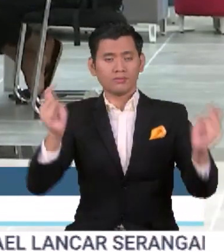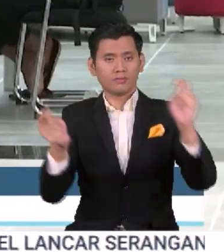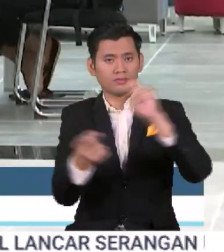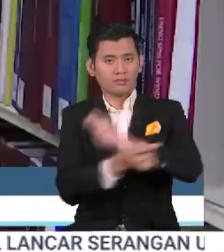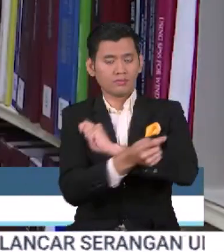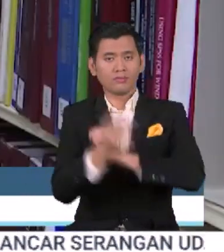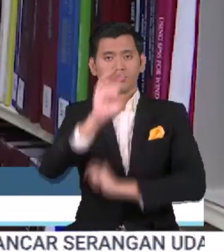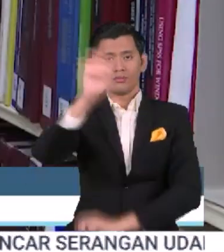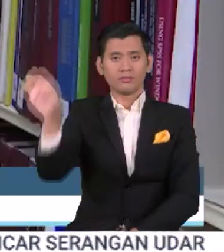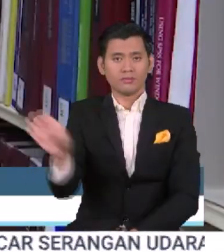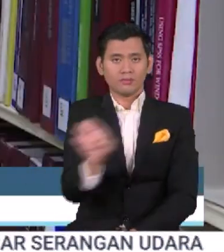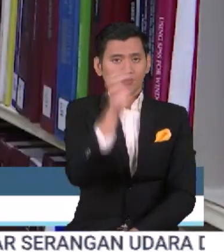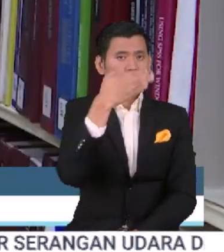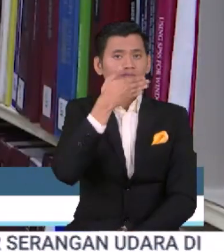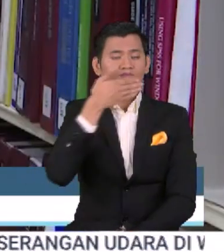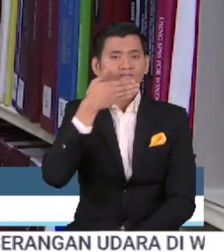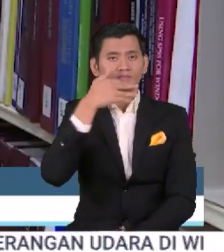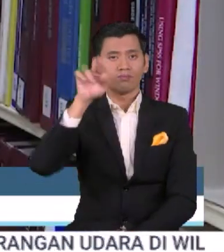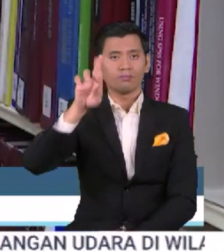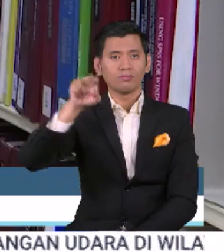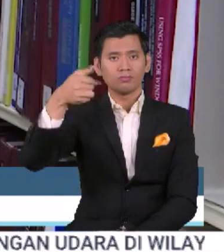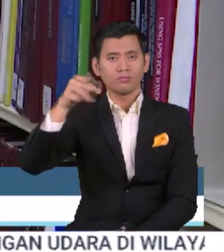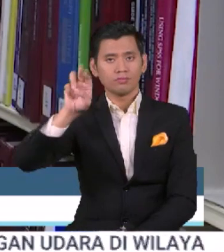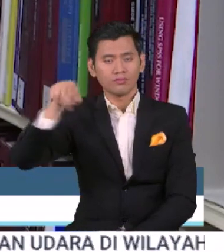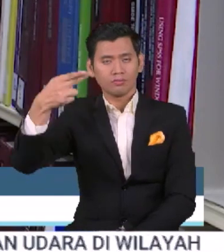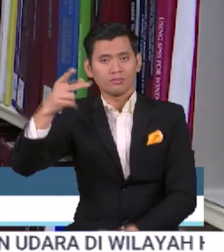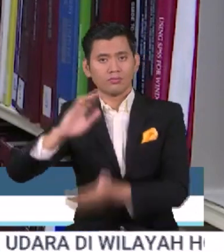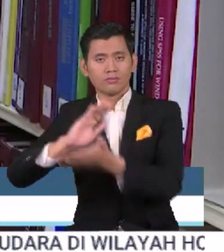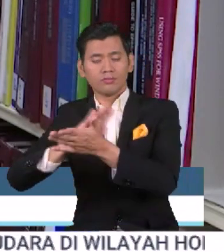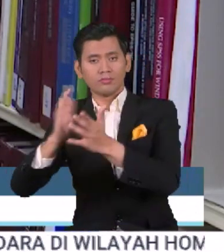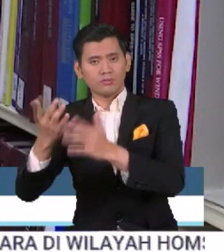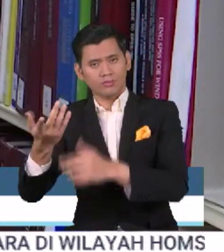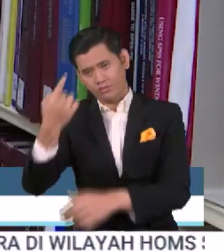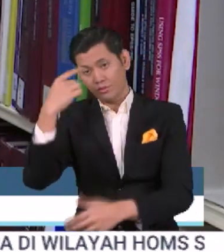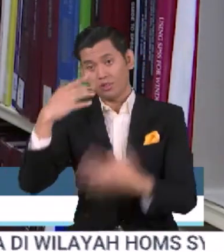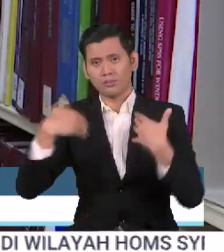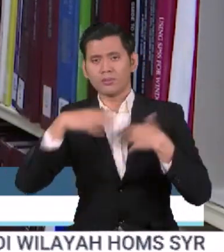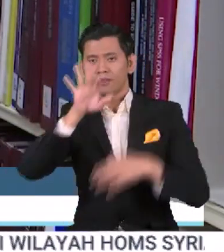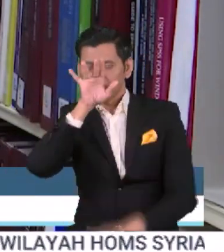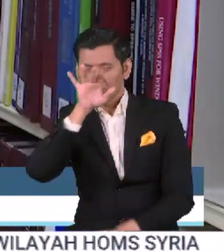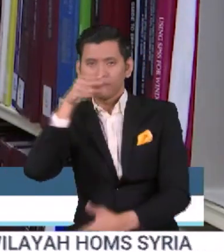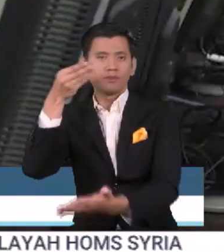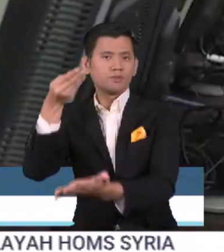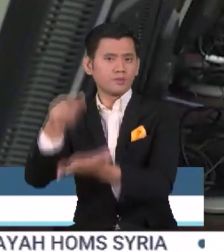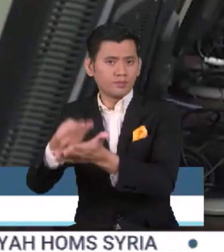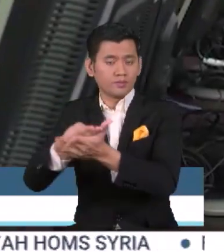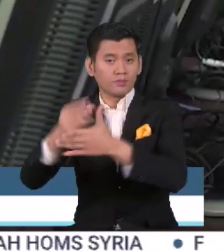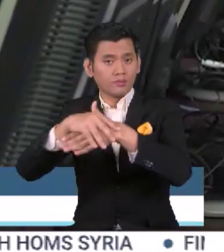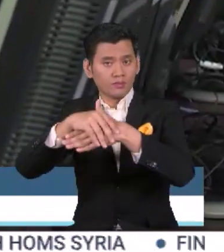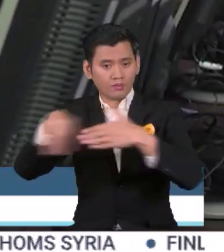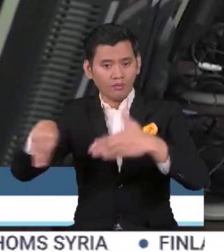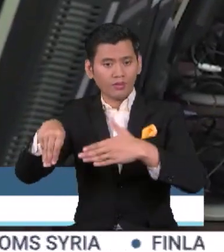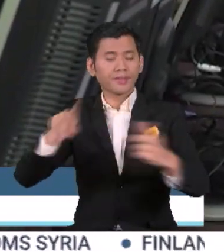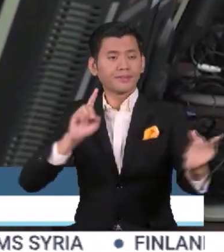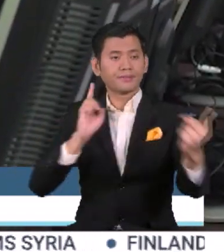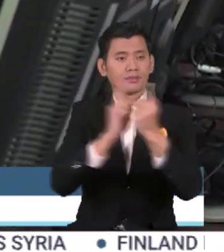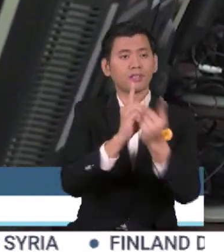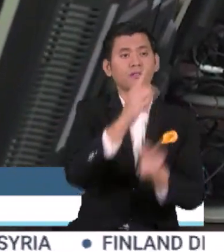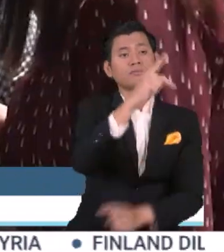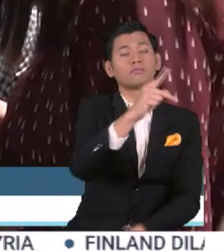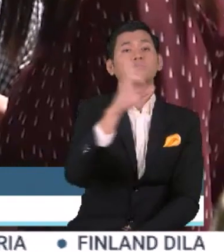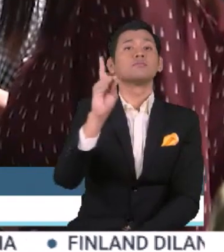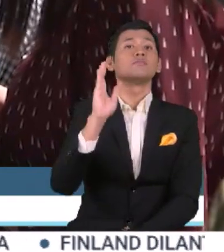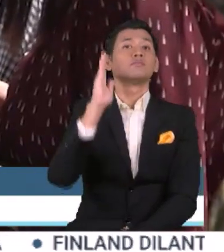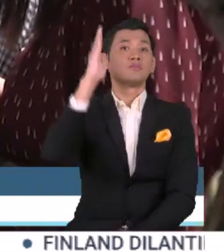I beli Rahmah kepada uang tunai timbal menterinya akan dibuat iso untuk